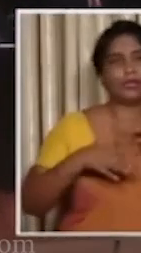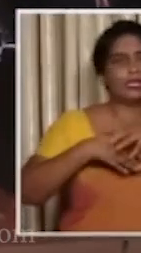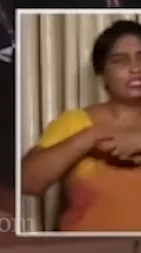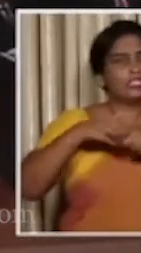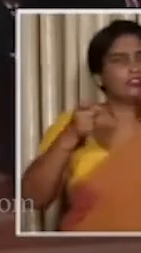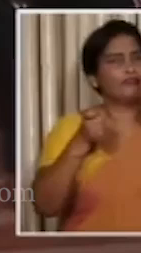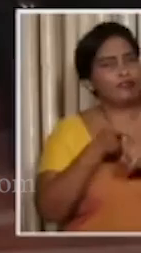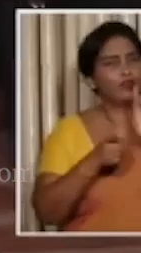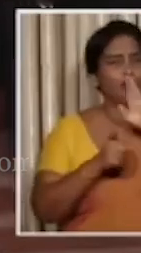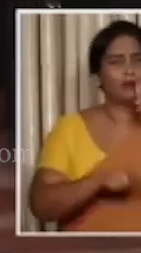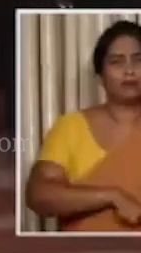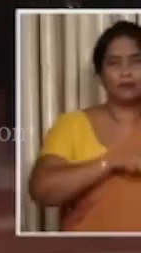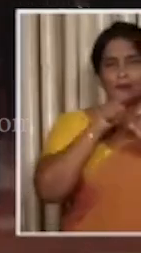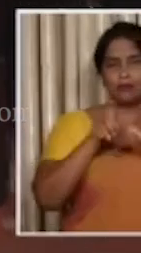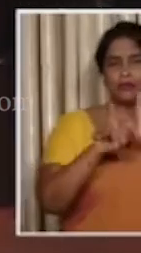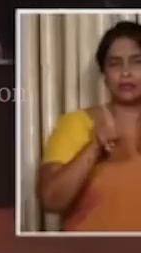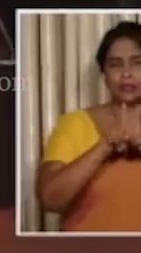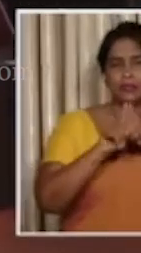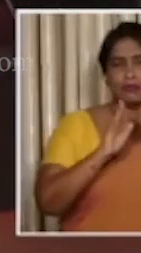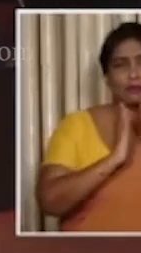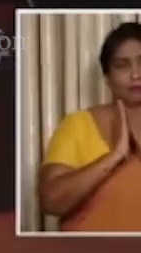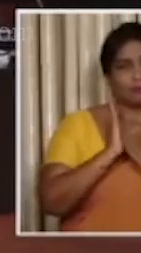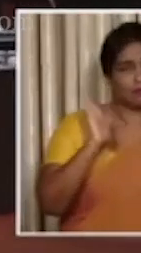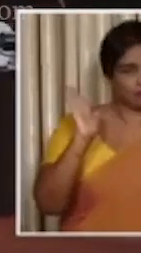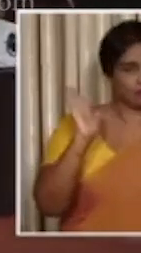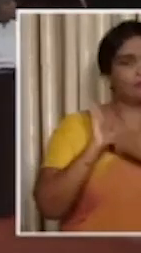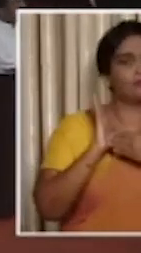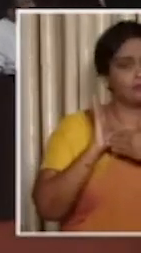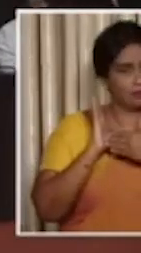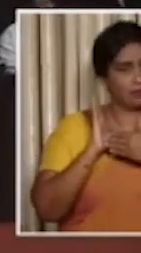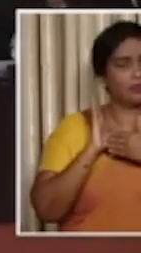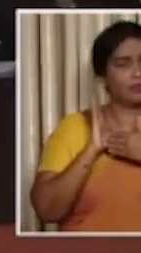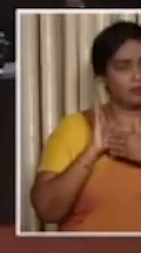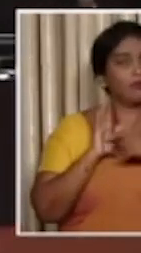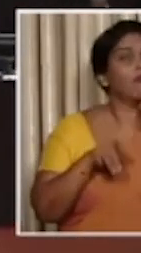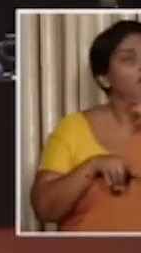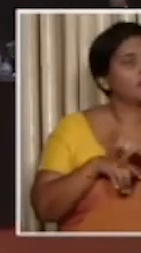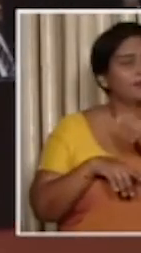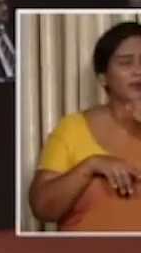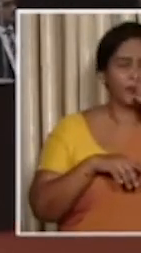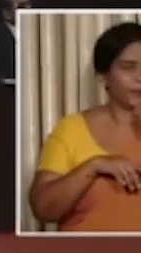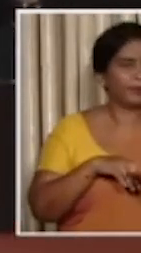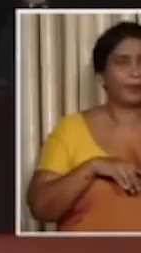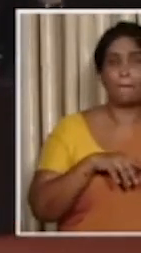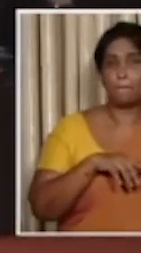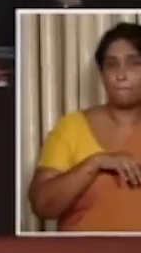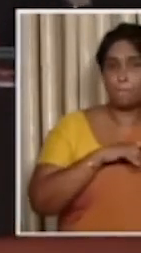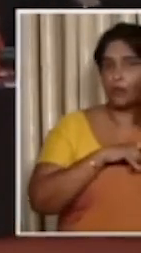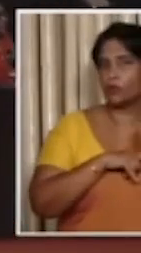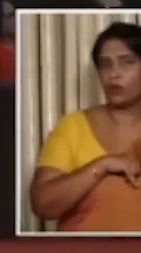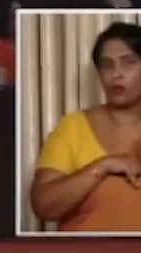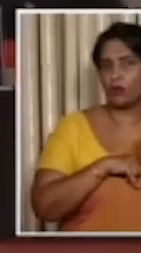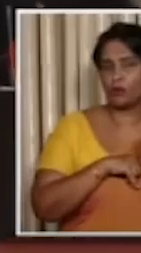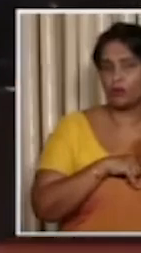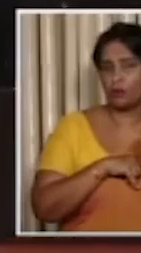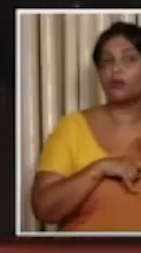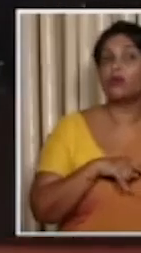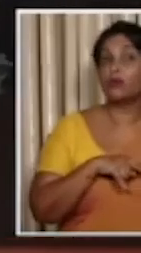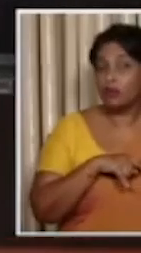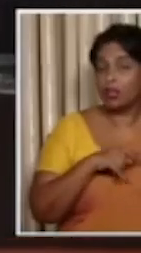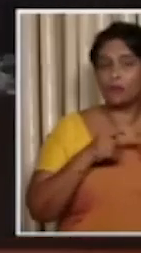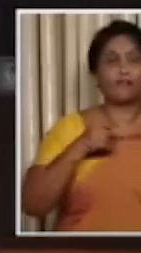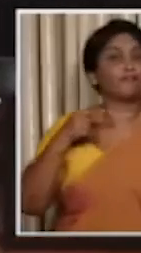ජාතිවාදයේ යම් දේශපාලන කඳවුරක න්‍යායපත්‍රය බවට පත්වෙනවා නම් ඒකේ අනිවාර්ය ප්‍රතිඵලය තමයි ඒකට